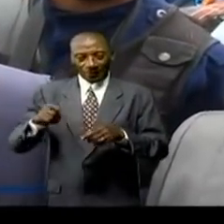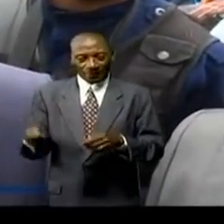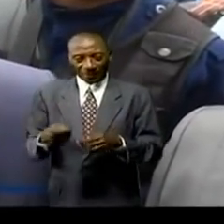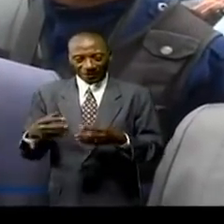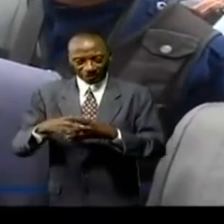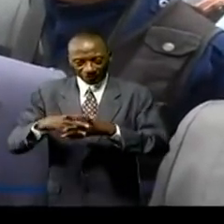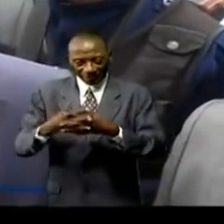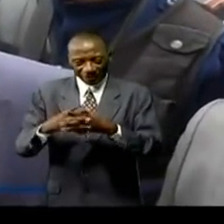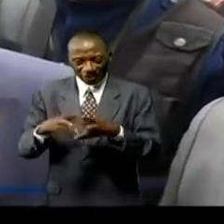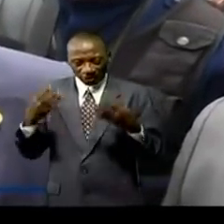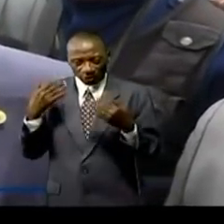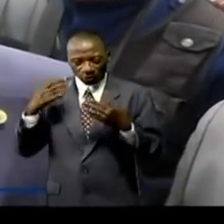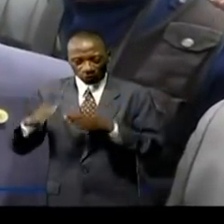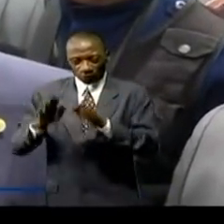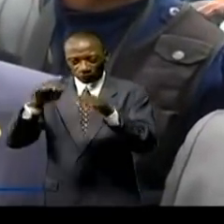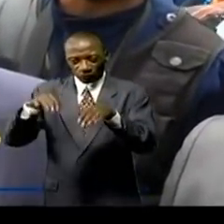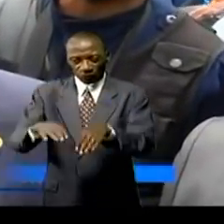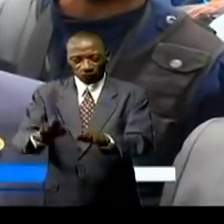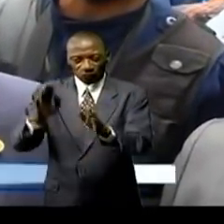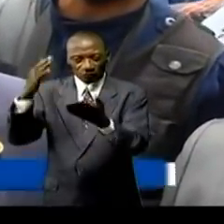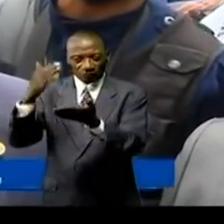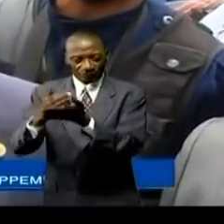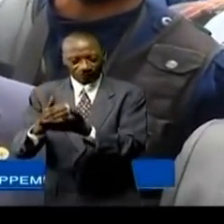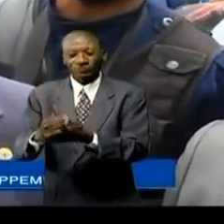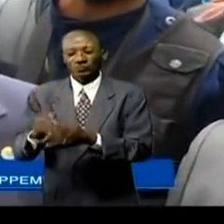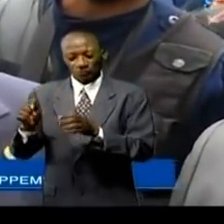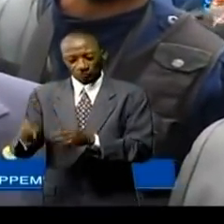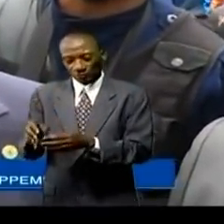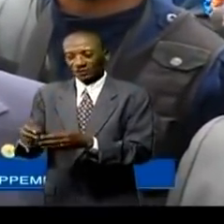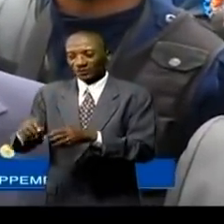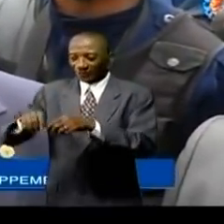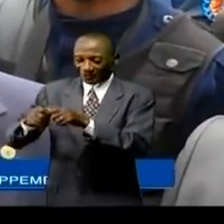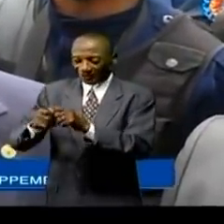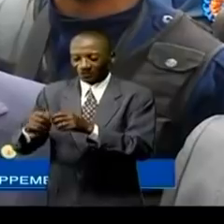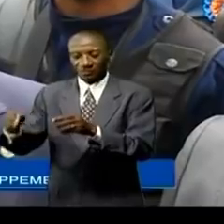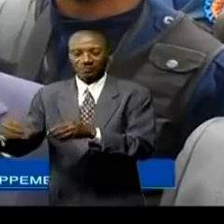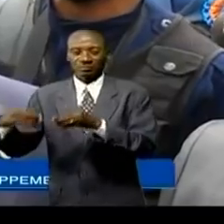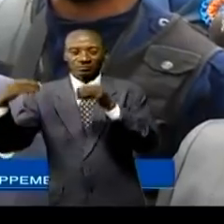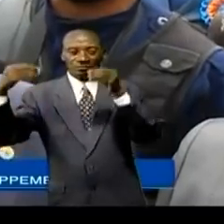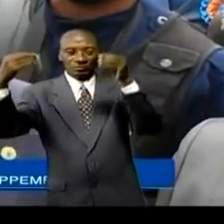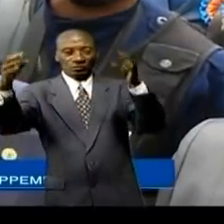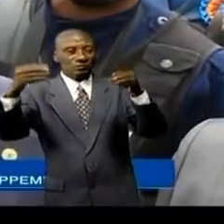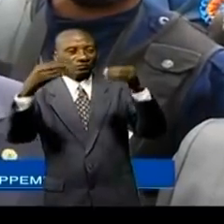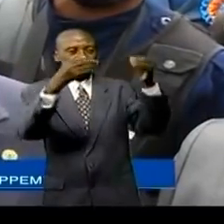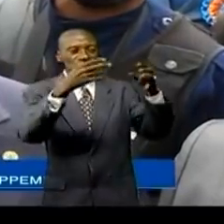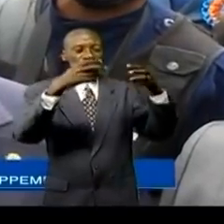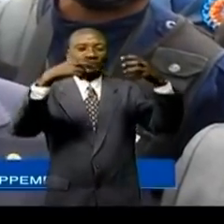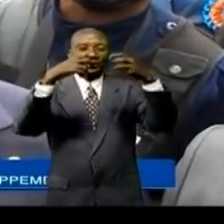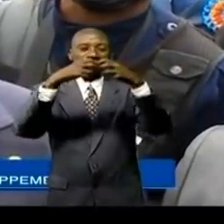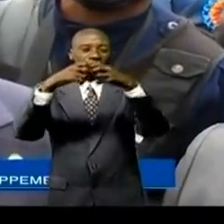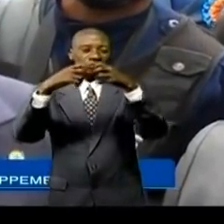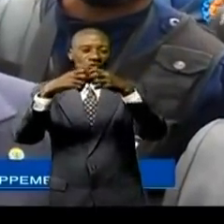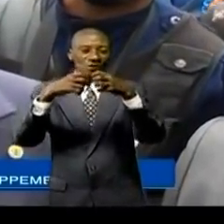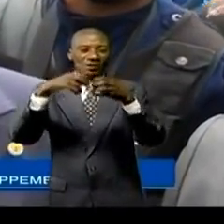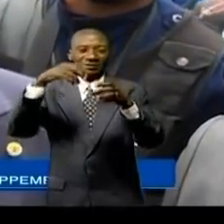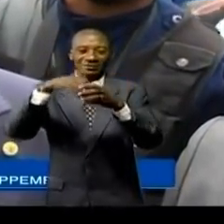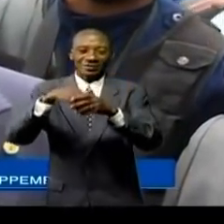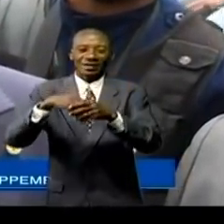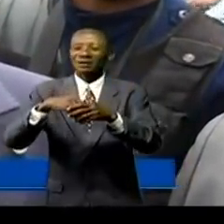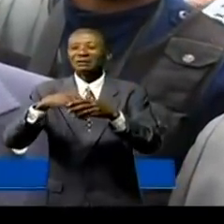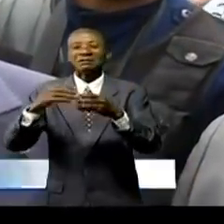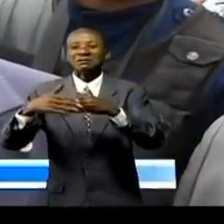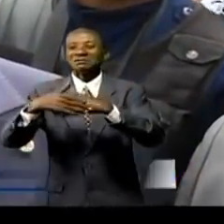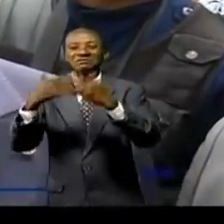le courant vienne de Bendera pour alimenter toutes les grandes agglomérations du territoire de Fizi jusqu'à Kiliba pour